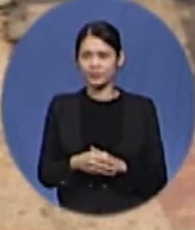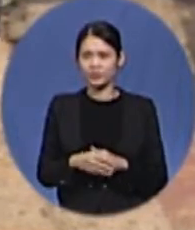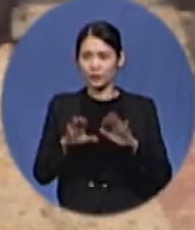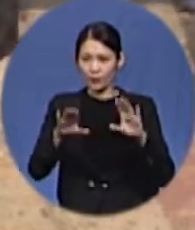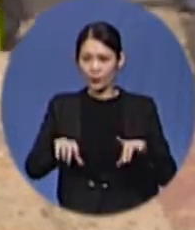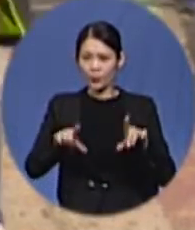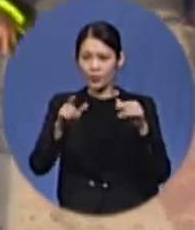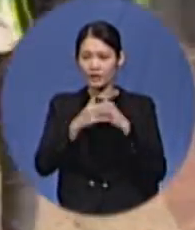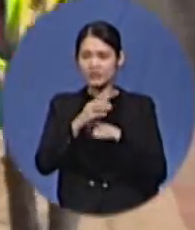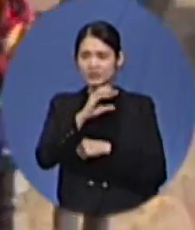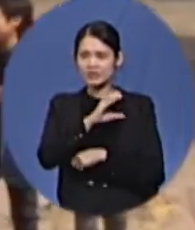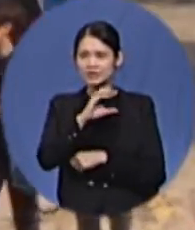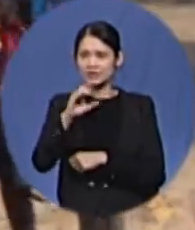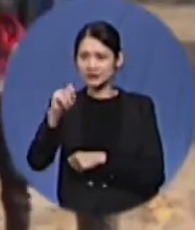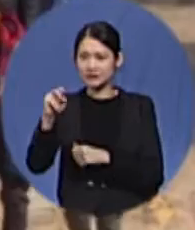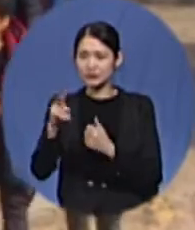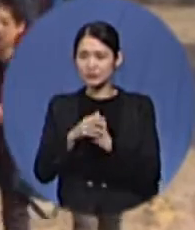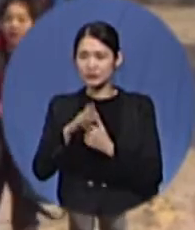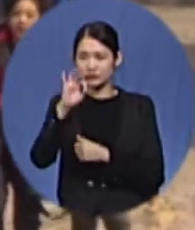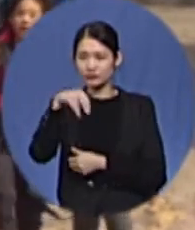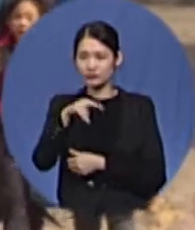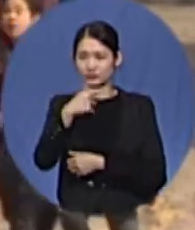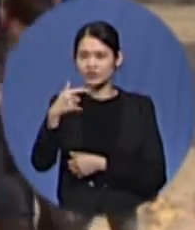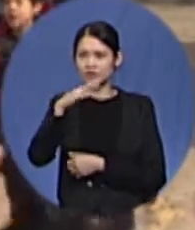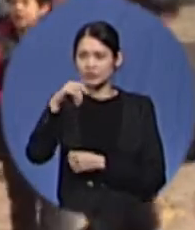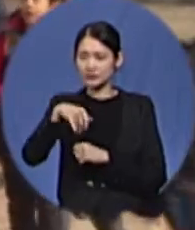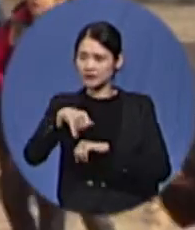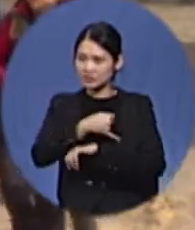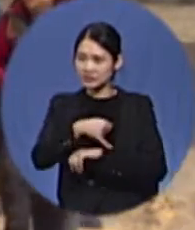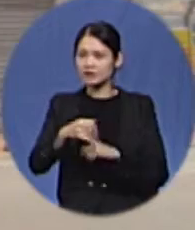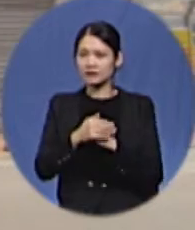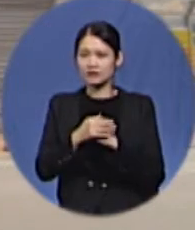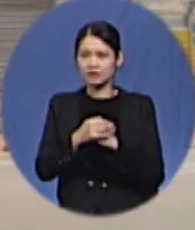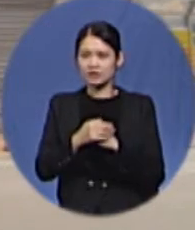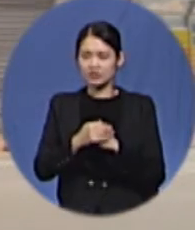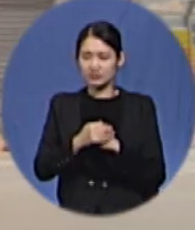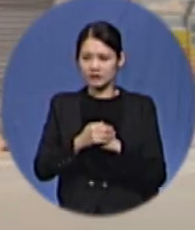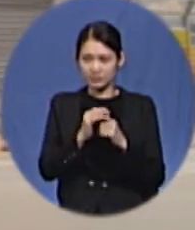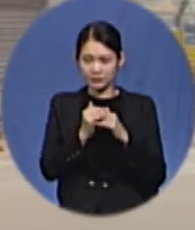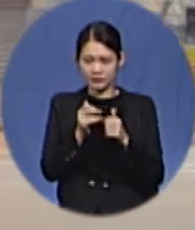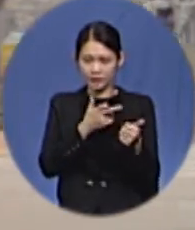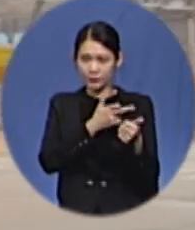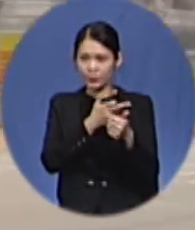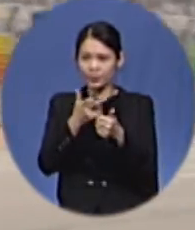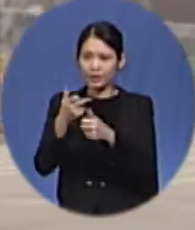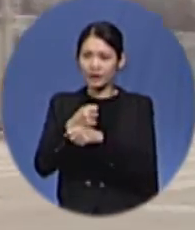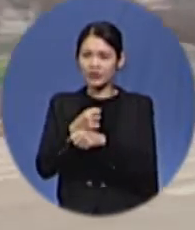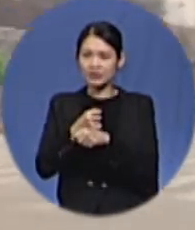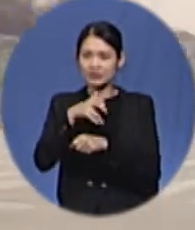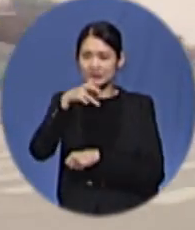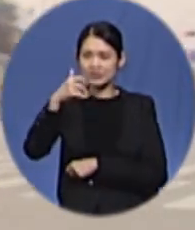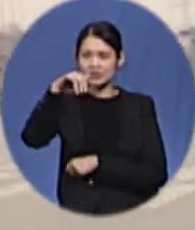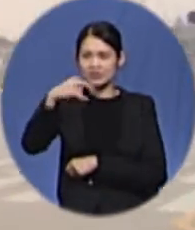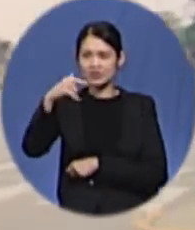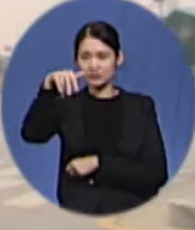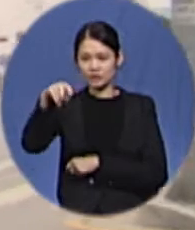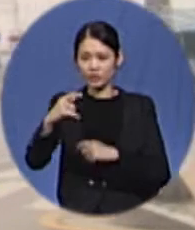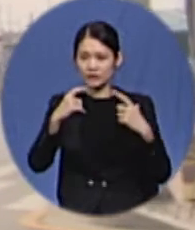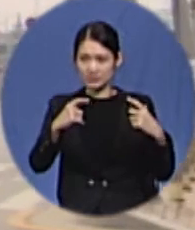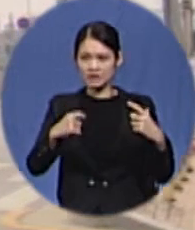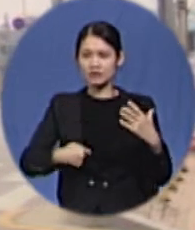올해 CCTV와 유니버설 디자인을 비롯해 무인 단속 카메라까지 갖춘 일명 키즈존을 지정할